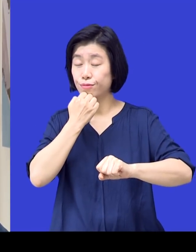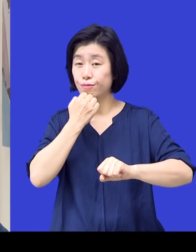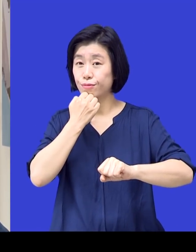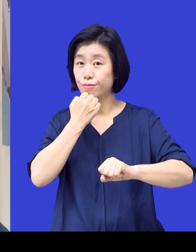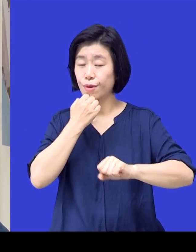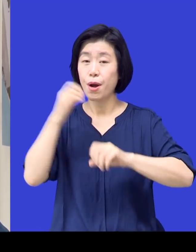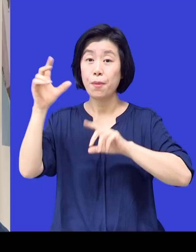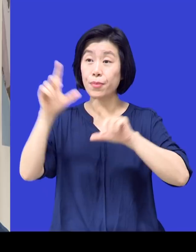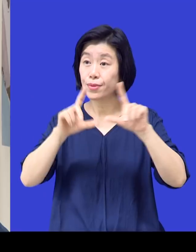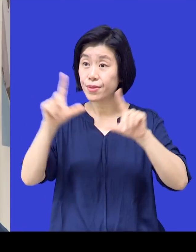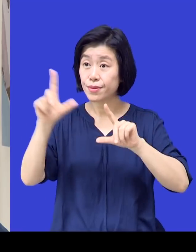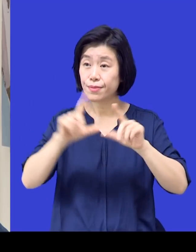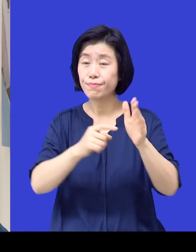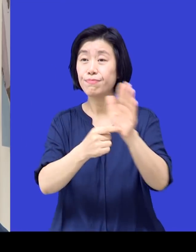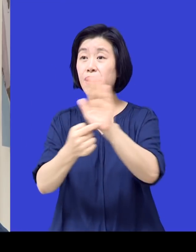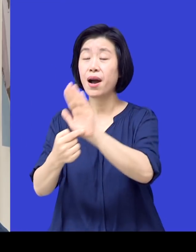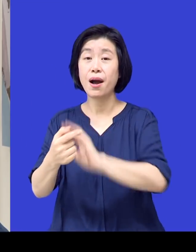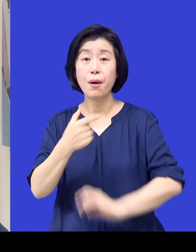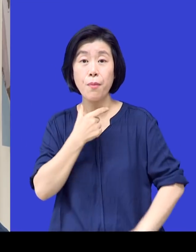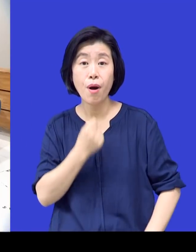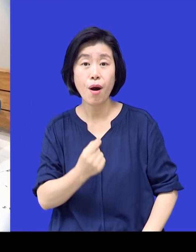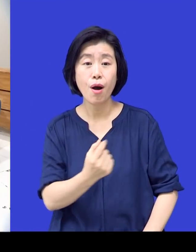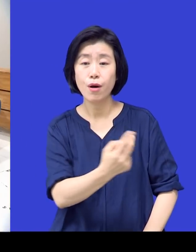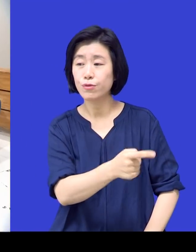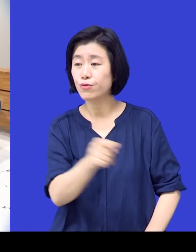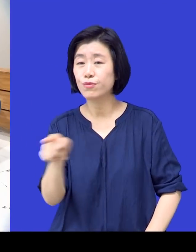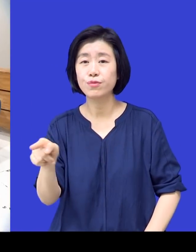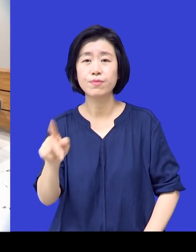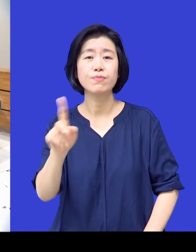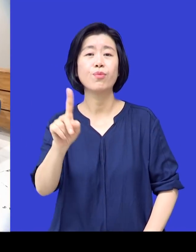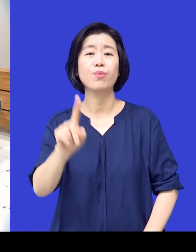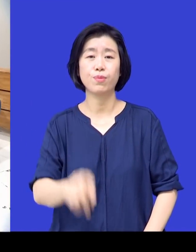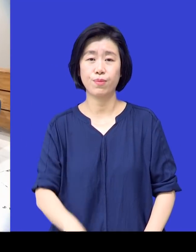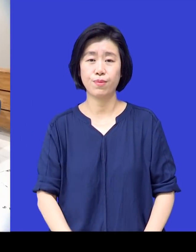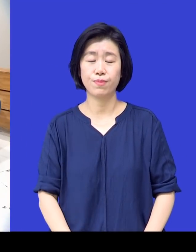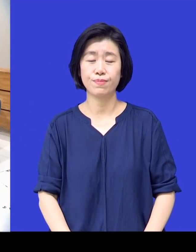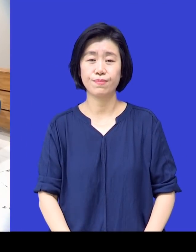부모로서 내놓기 바라는 그 모습으로 이 모습이